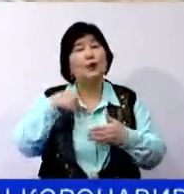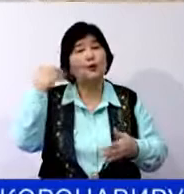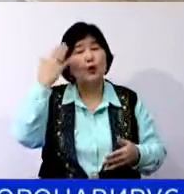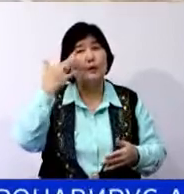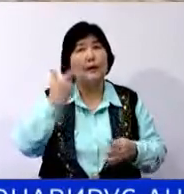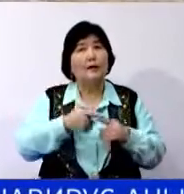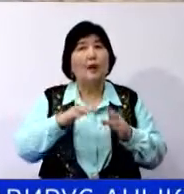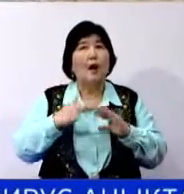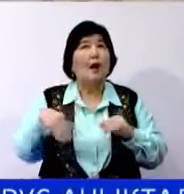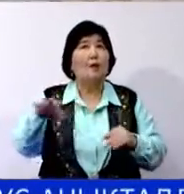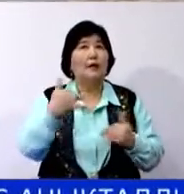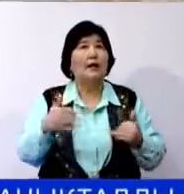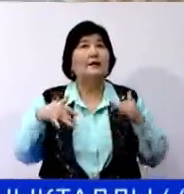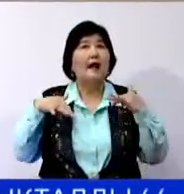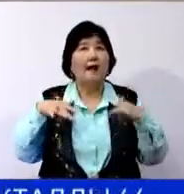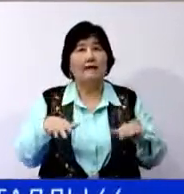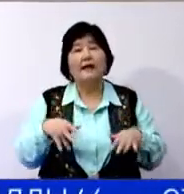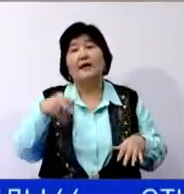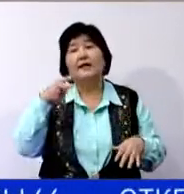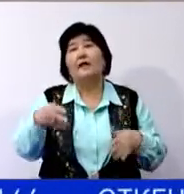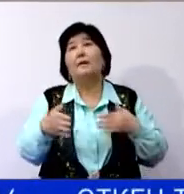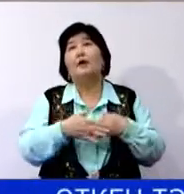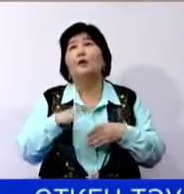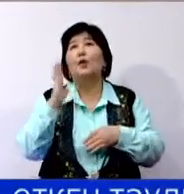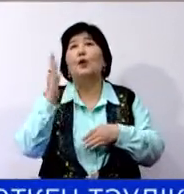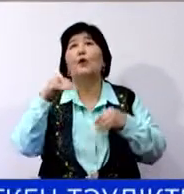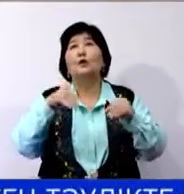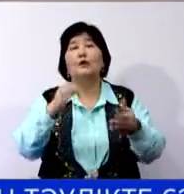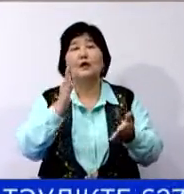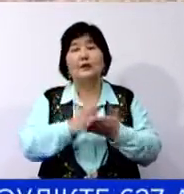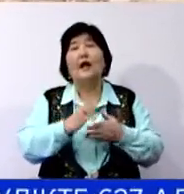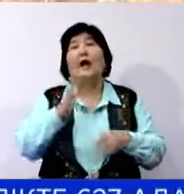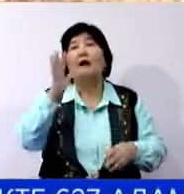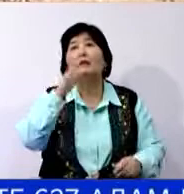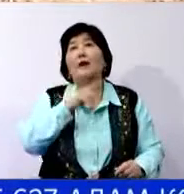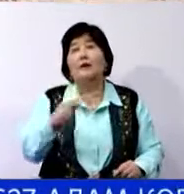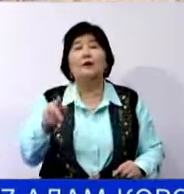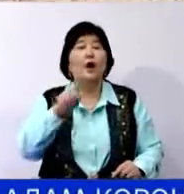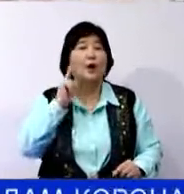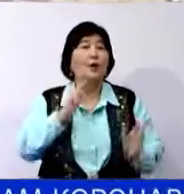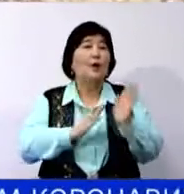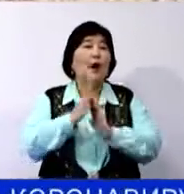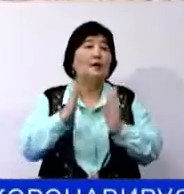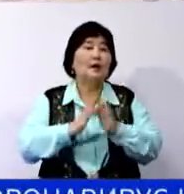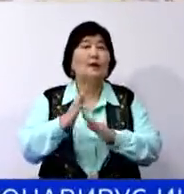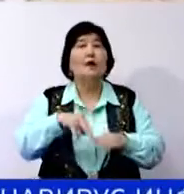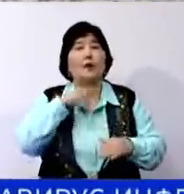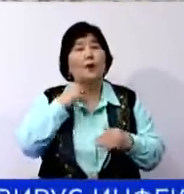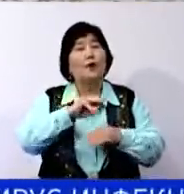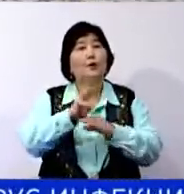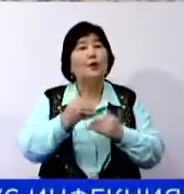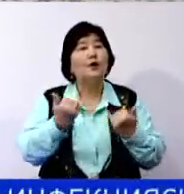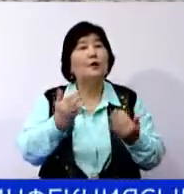аудан бойынша қазіргі акцияға 2000-ға жуық көшет босатылды. Алдағы уақытта көгалдандыру мәселесіне көңіл бөлінетін